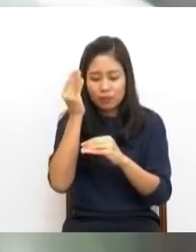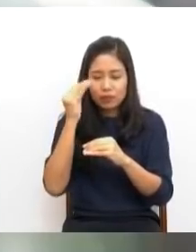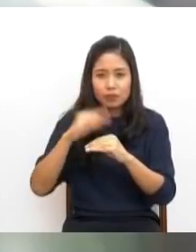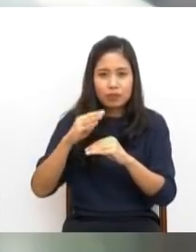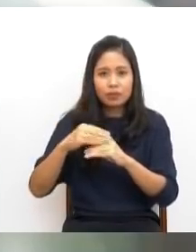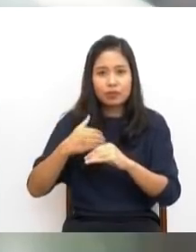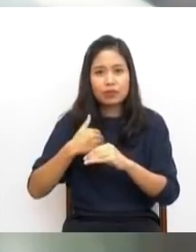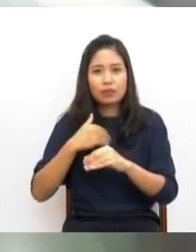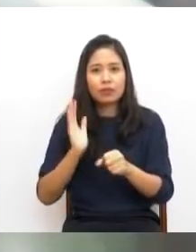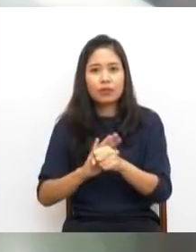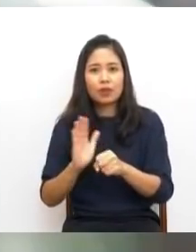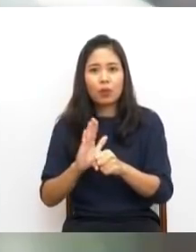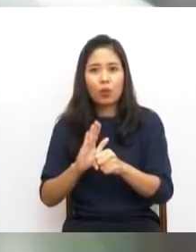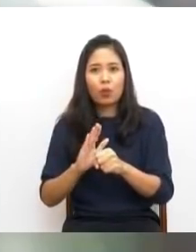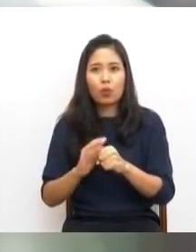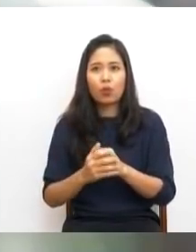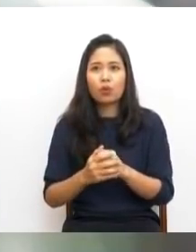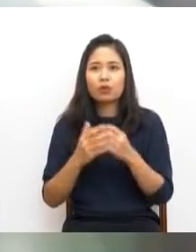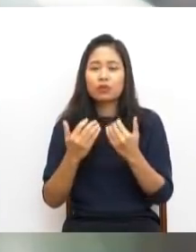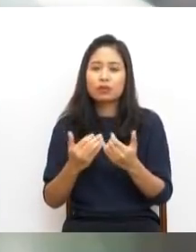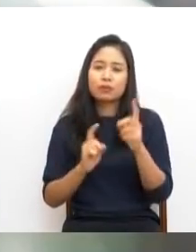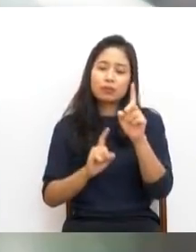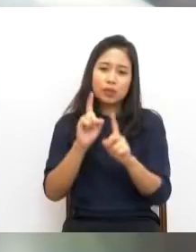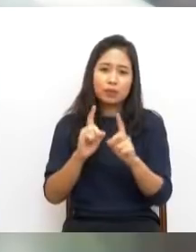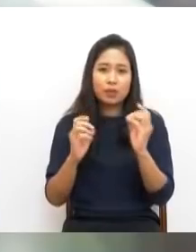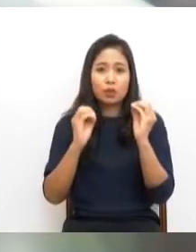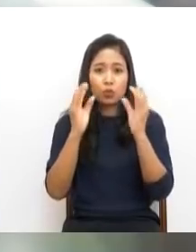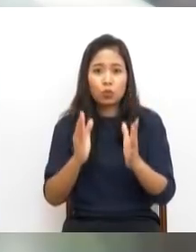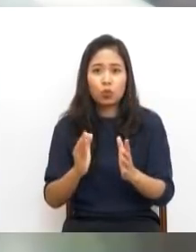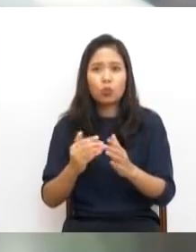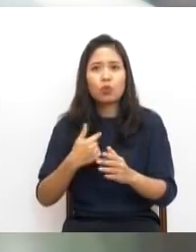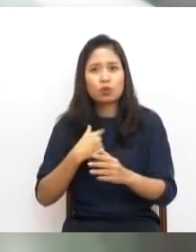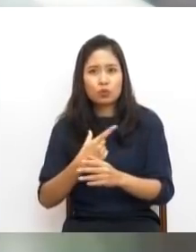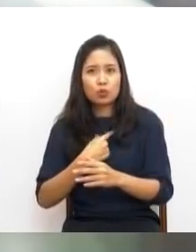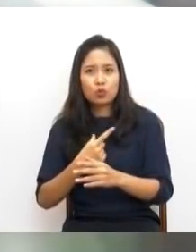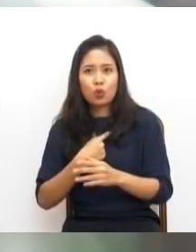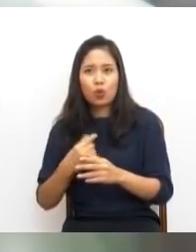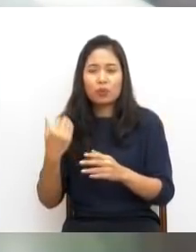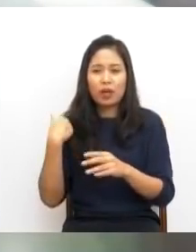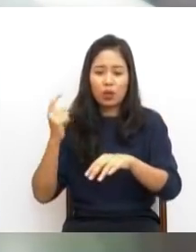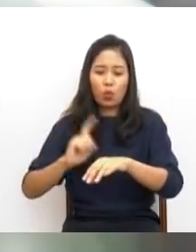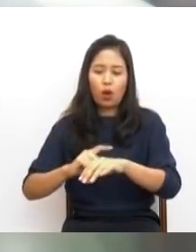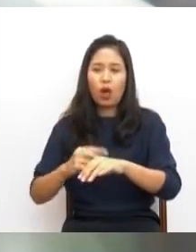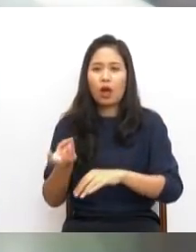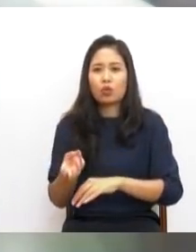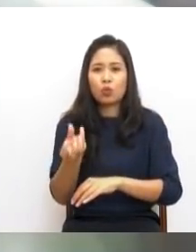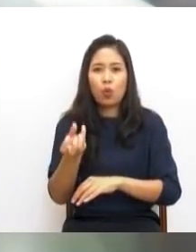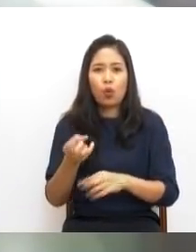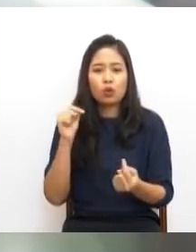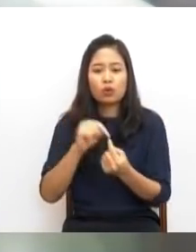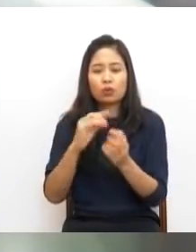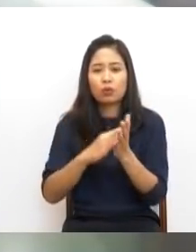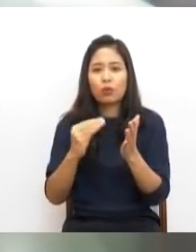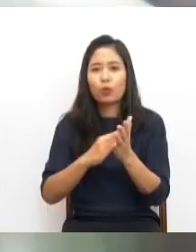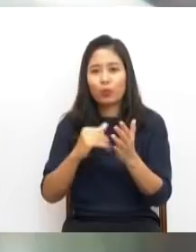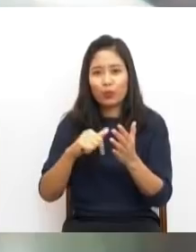ใบตอบรับอะค่ะคุณครูก็จะแบบว่าใบประเมินคุณครูก็จะแบบว่าข้อควรปรับปรุงคือเวลาน้อยเกินไปอยากให้เพิ่ม3วัน2คืนได้ไหมอะ